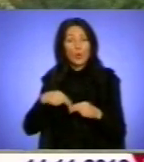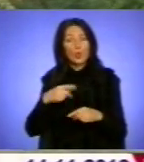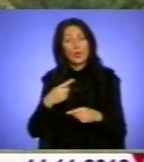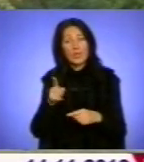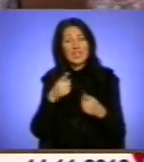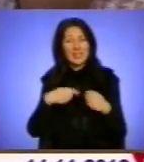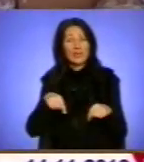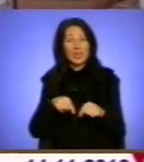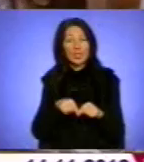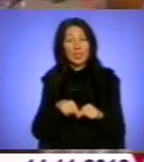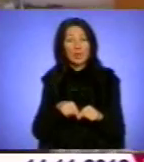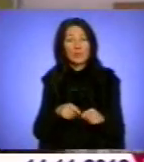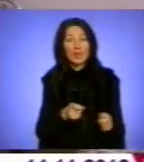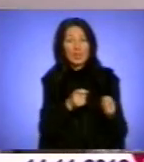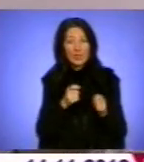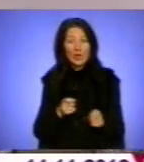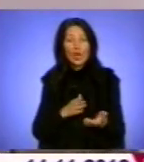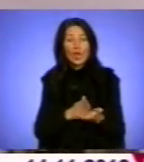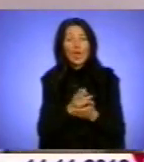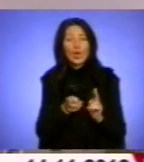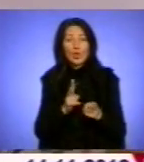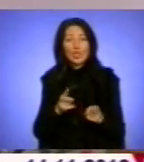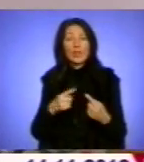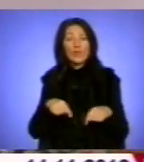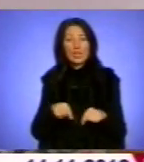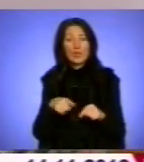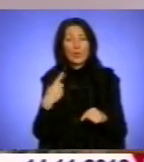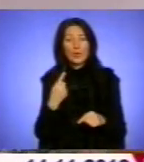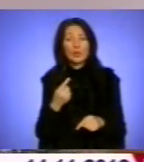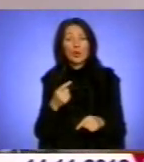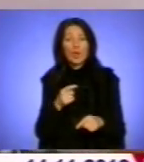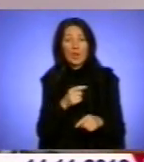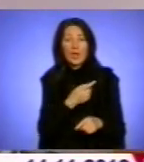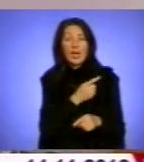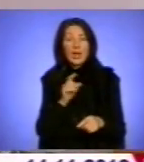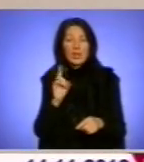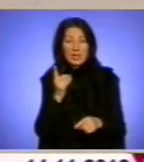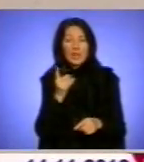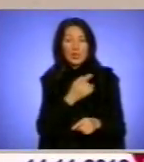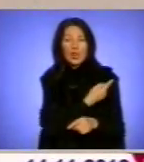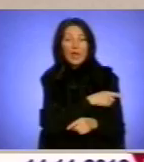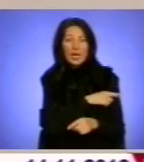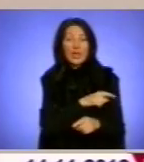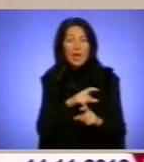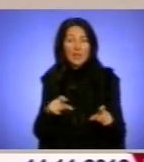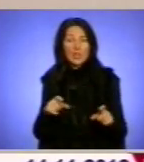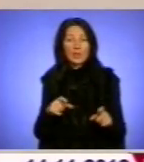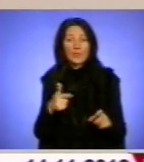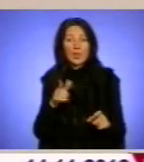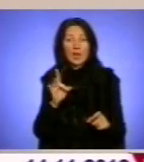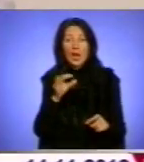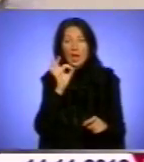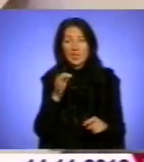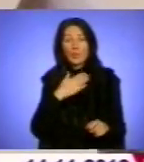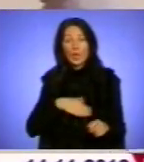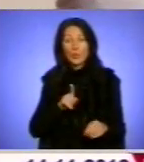інших відділеннях. Завідувач хірургічним відділенням обласної комунальної дитячої клінічної лікарні Григорій Грех каже, приємно, що молодь